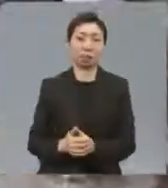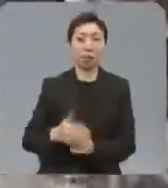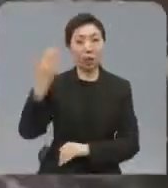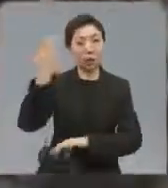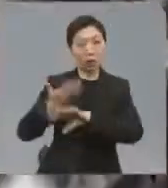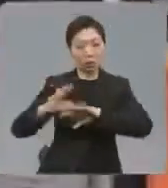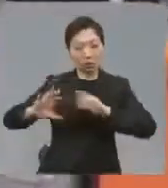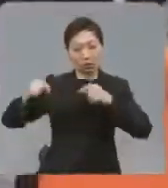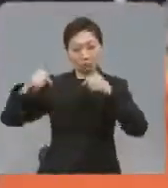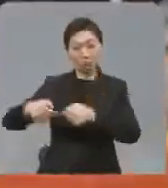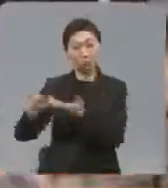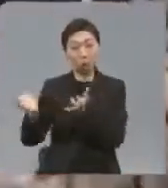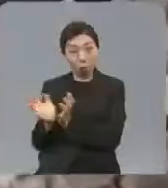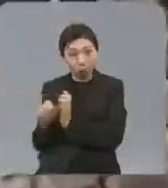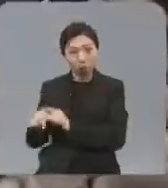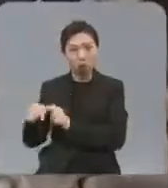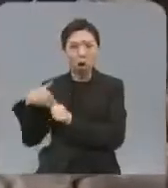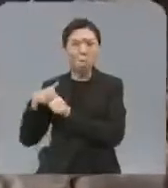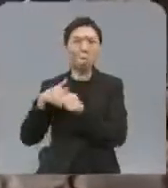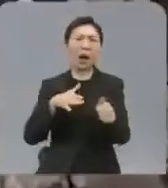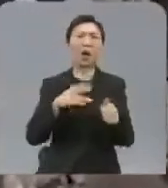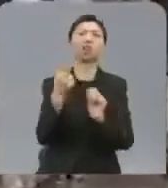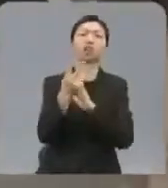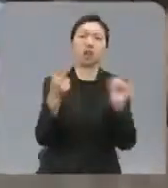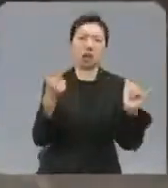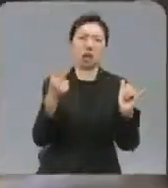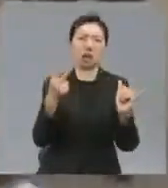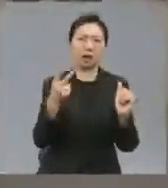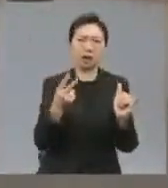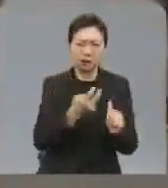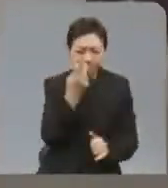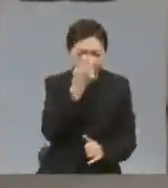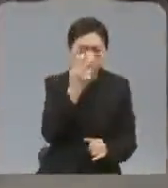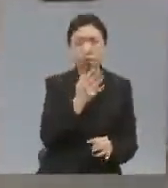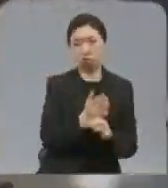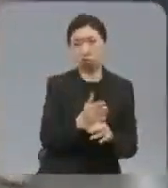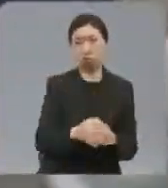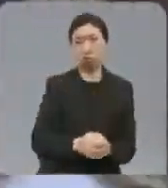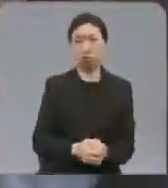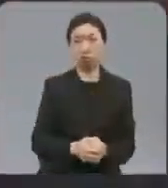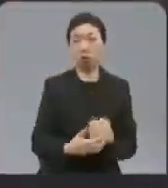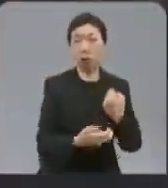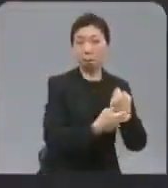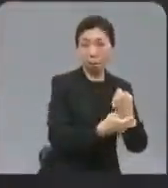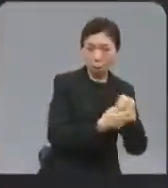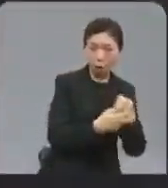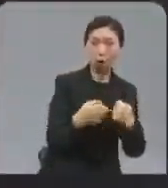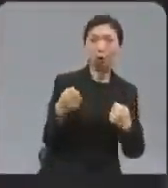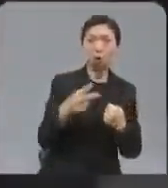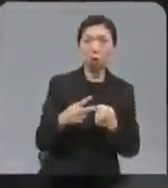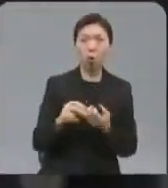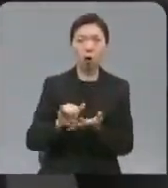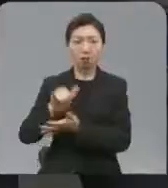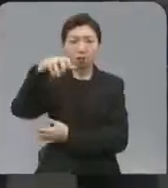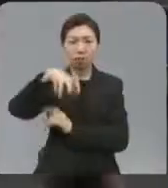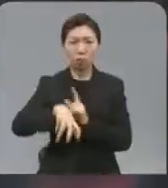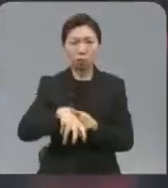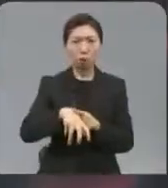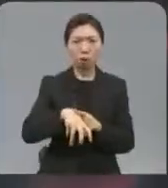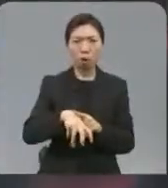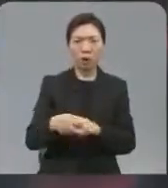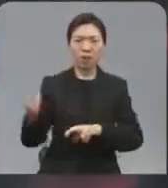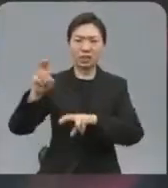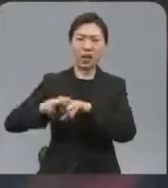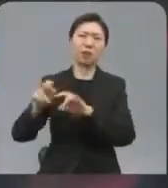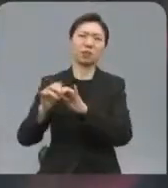zwei Südkoreaner zu den Fluggästen zählten das südkoreanische Außenministerium setzt seine Arbeitsgruppe zum Schutz